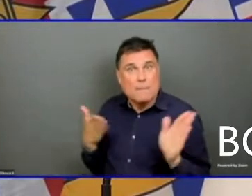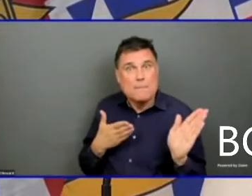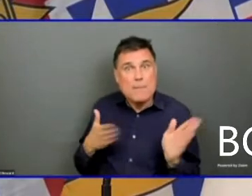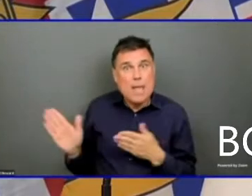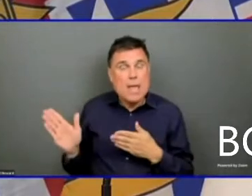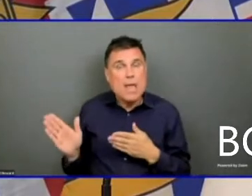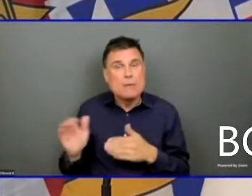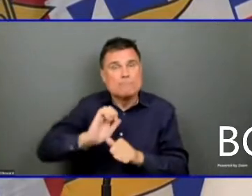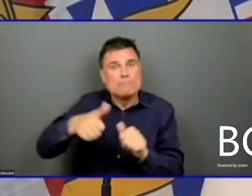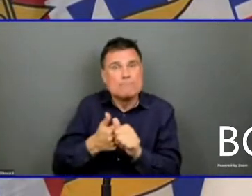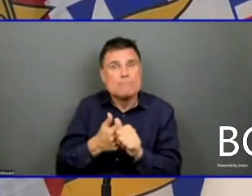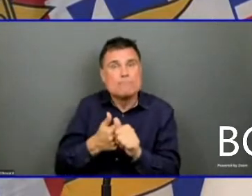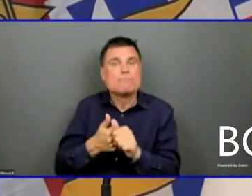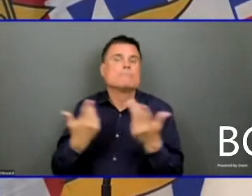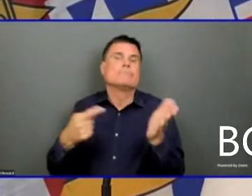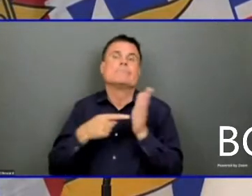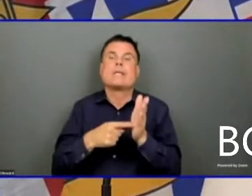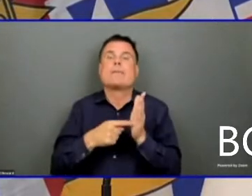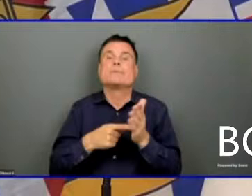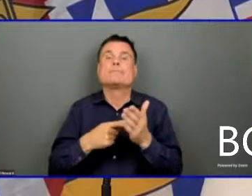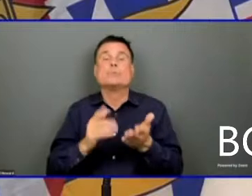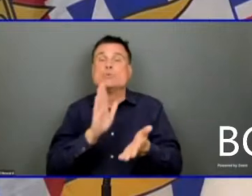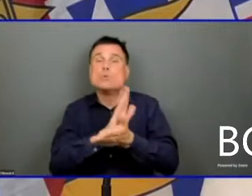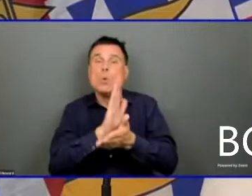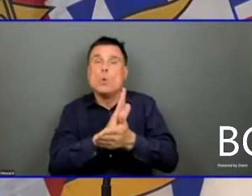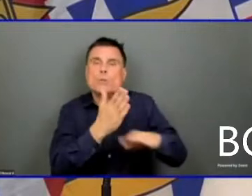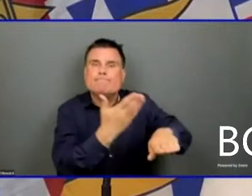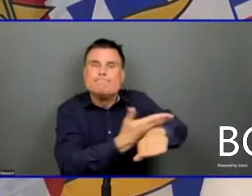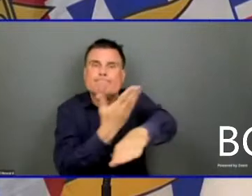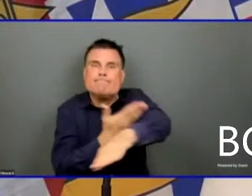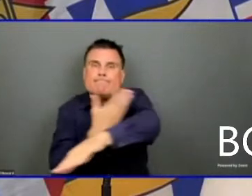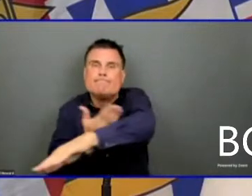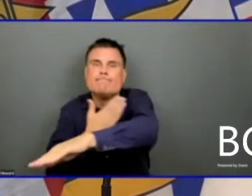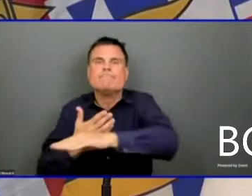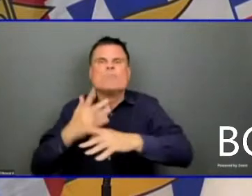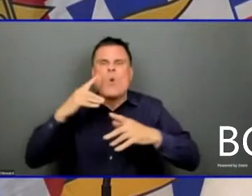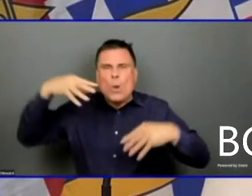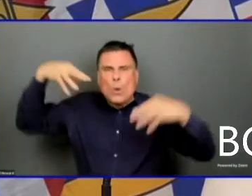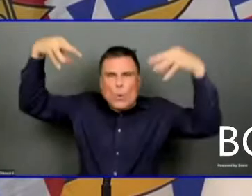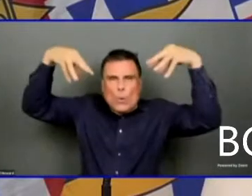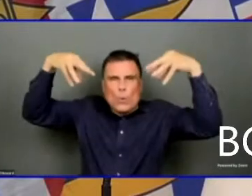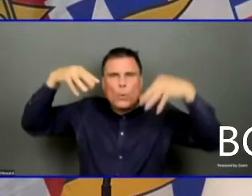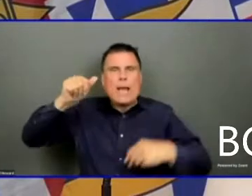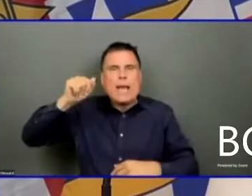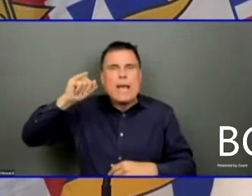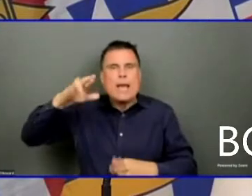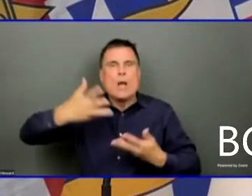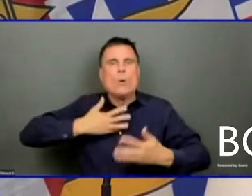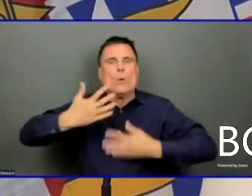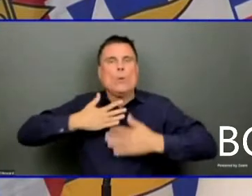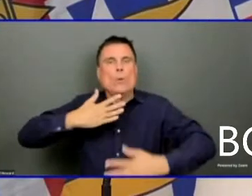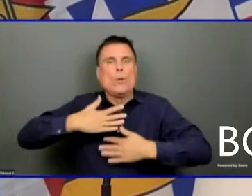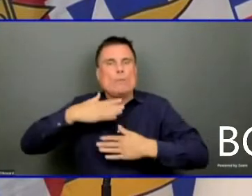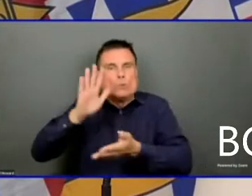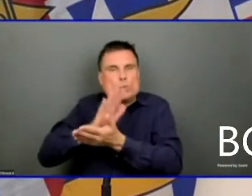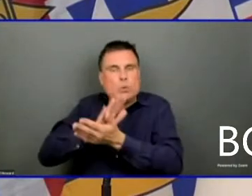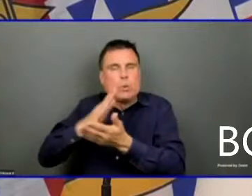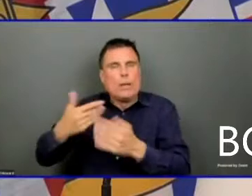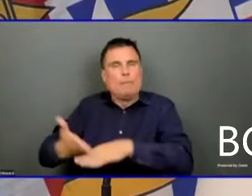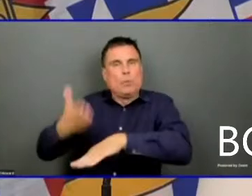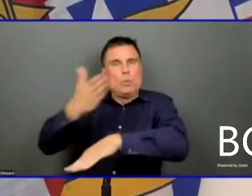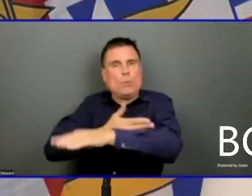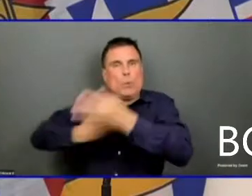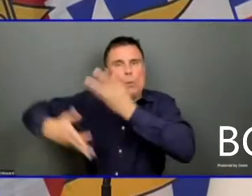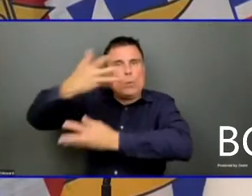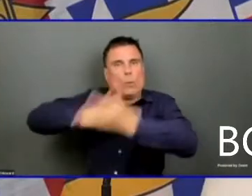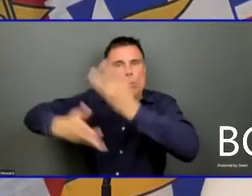的因为印度变异体的这个爆发，有潜在的一个峰值要出来。你们有没有